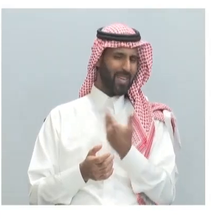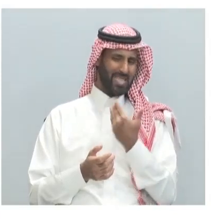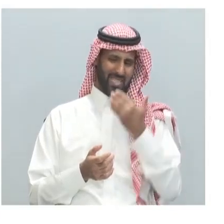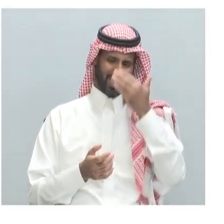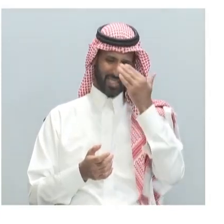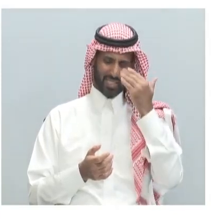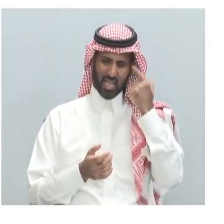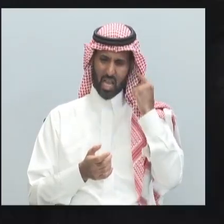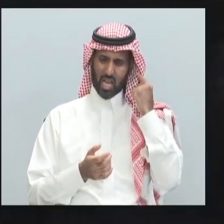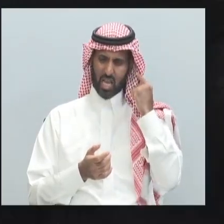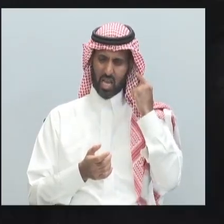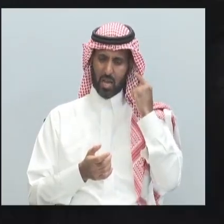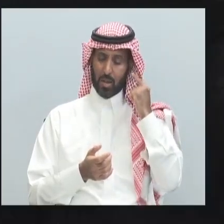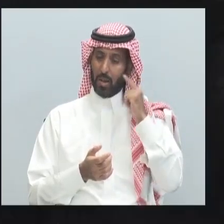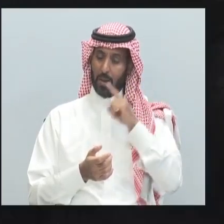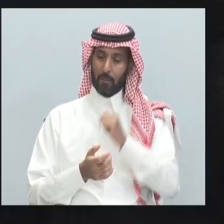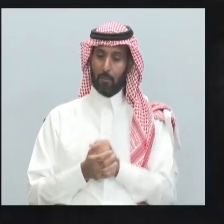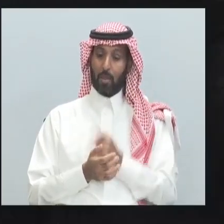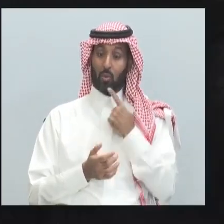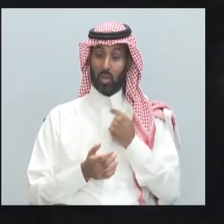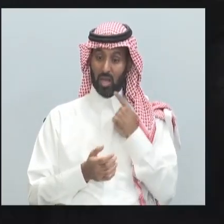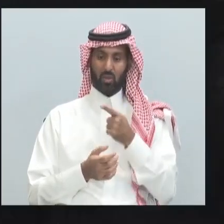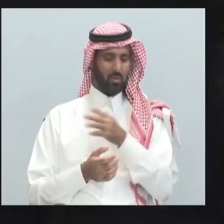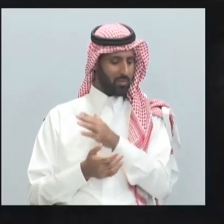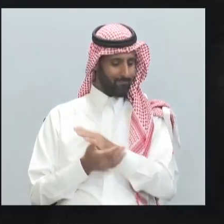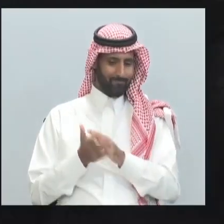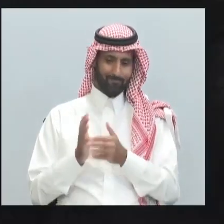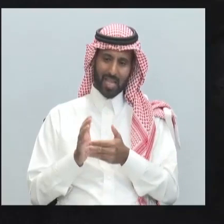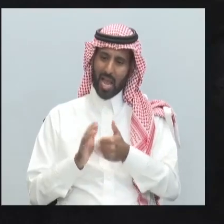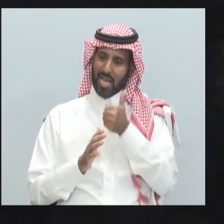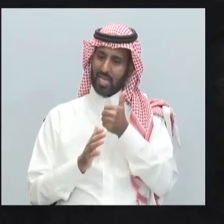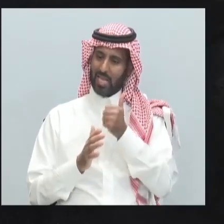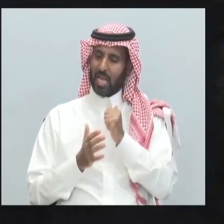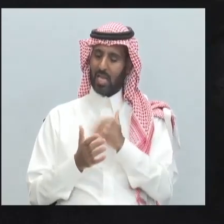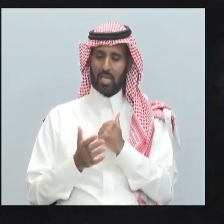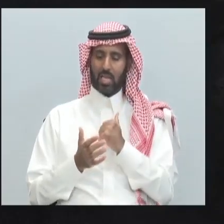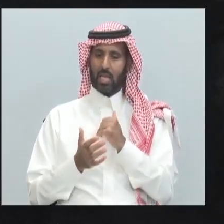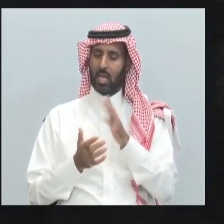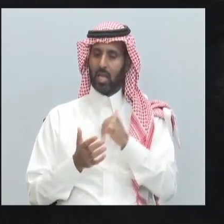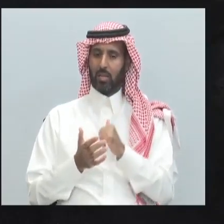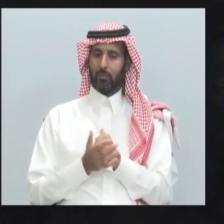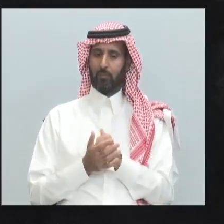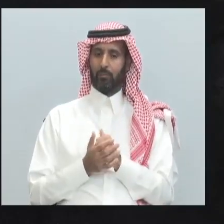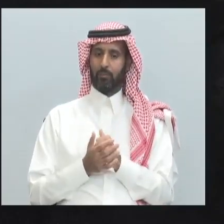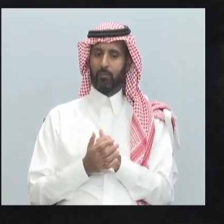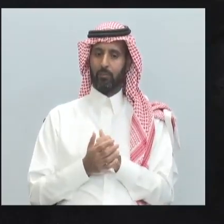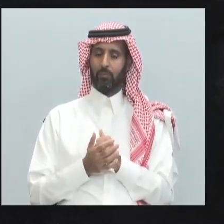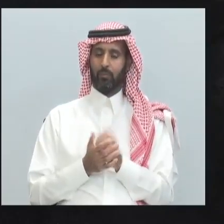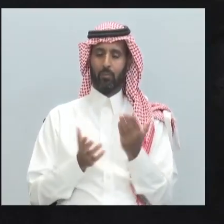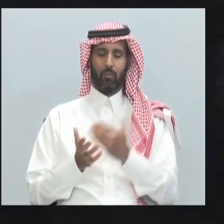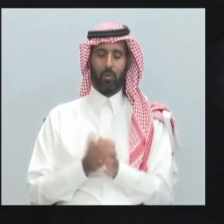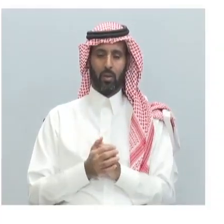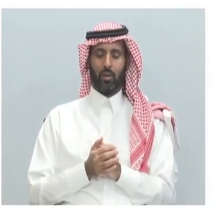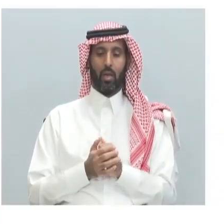Okay, أريد أن, أحب أن. Okay, but, ولكن. But means what? ولكن. Okay,